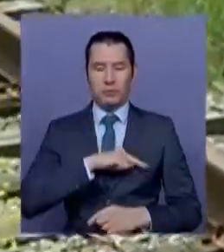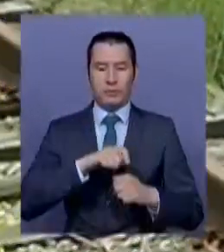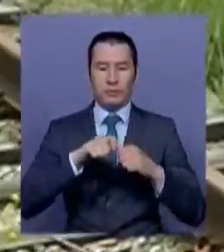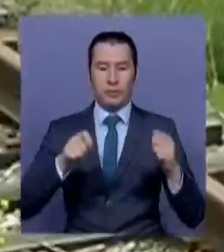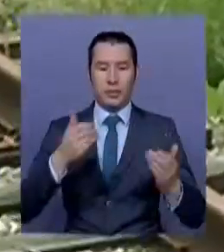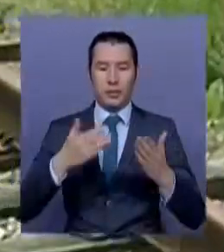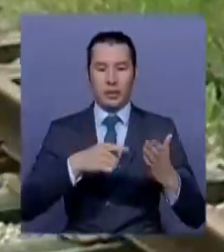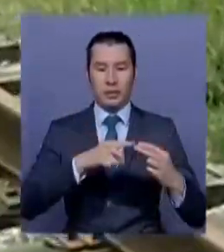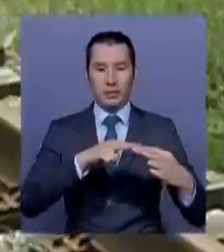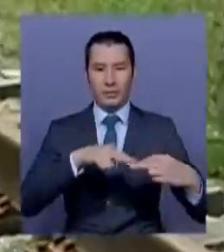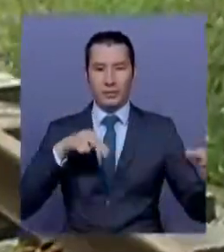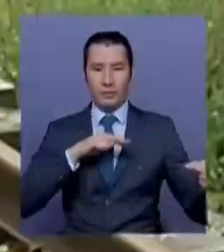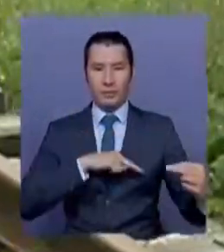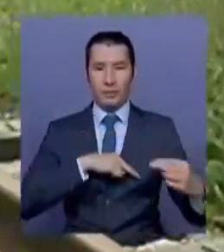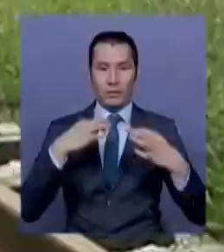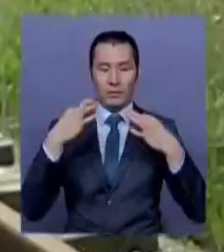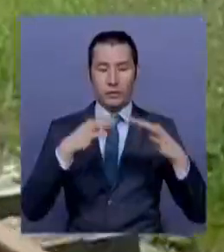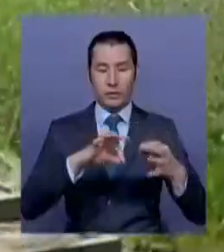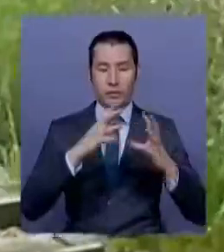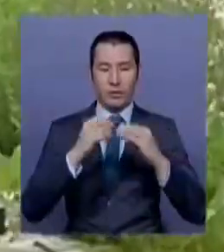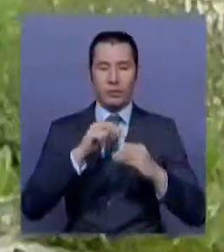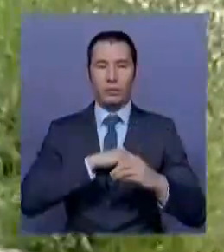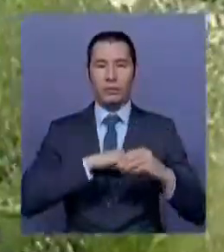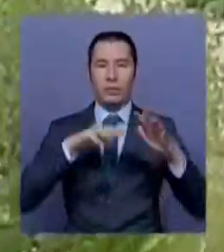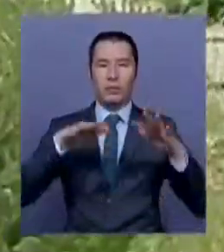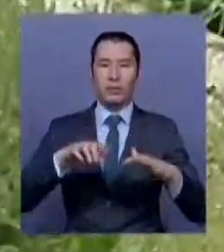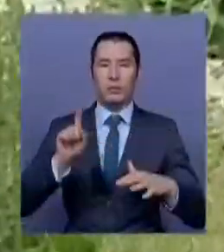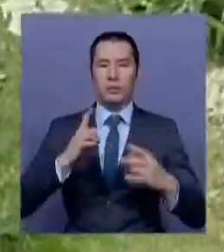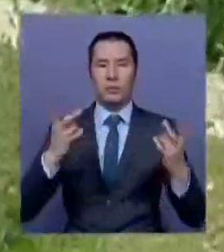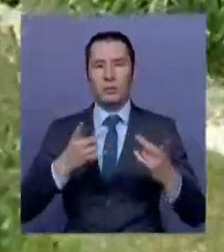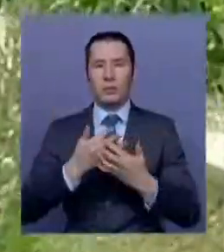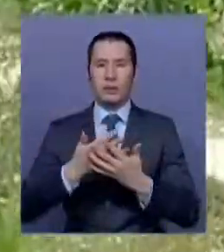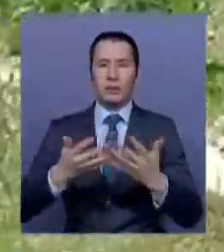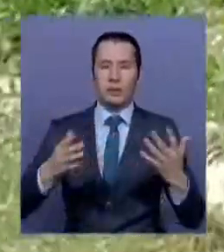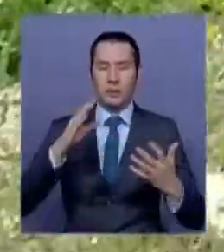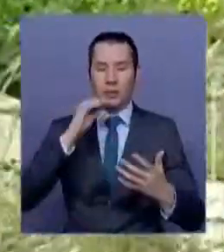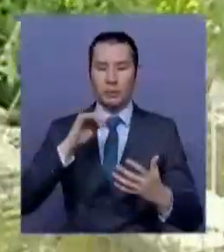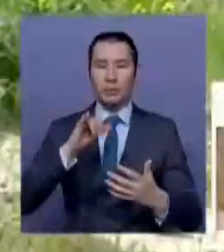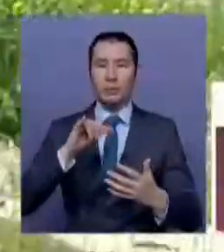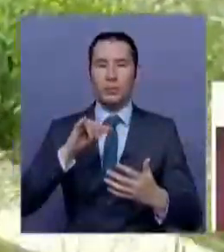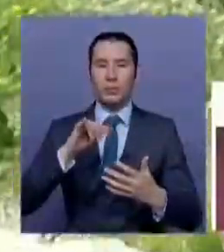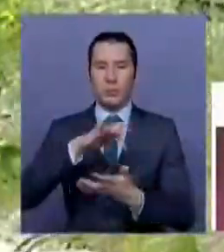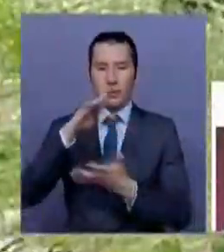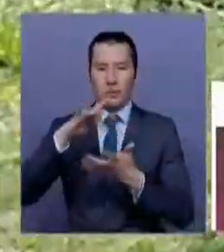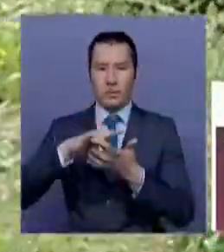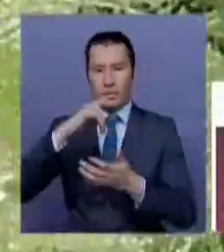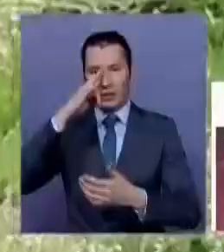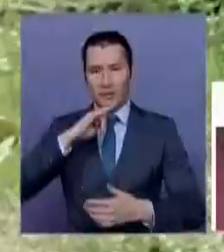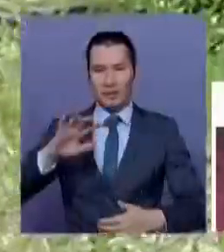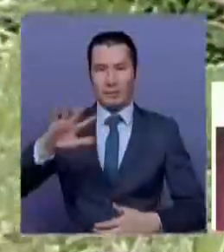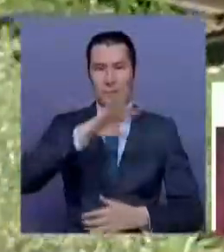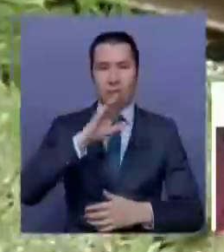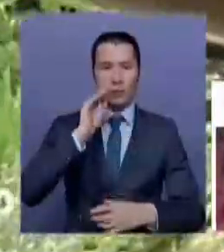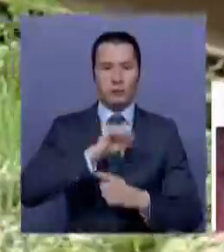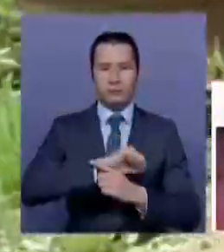қолданысқа берілетін болса, барлық кәсіпорын өзіне қажетті шикізат пен құрылыс материалдарын жеткізе алады. Сондай-ақ дайын өнімді